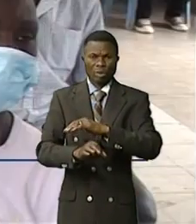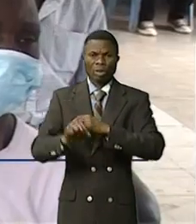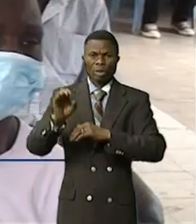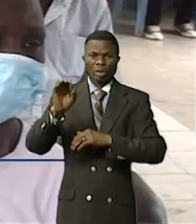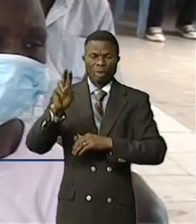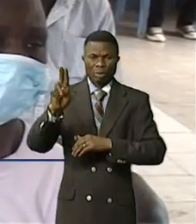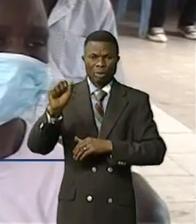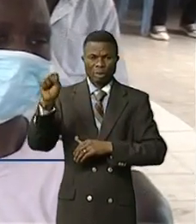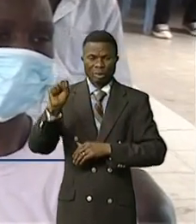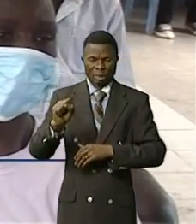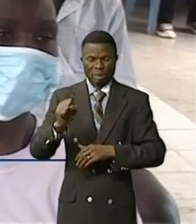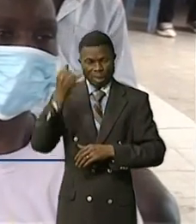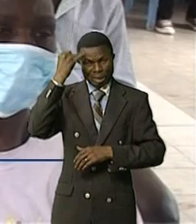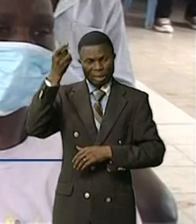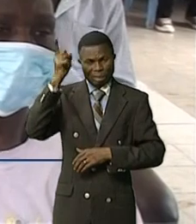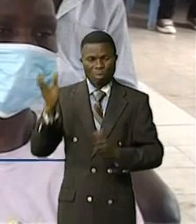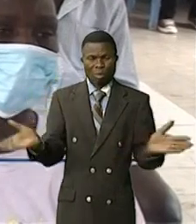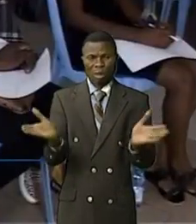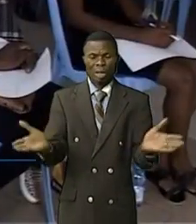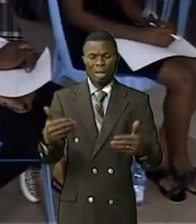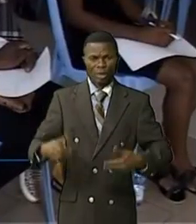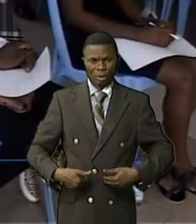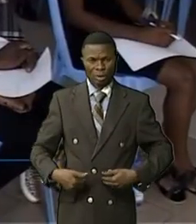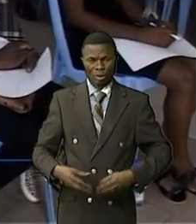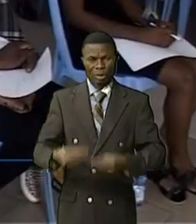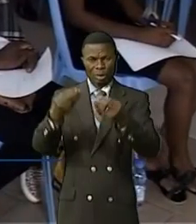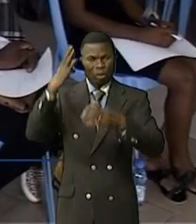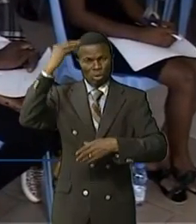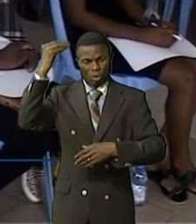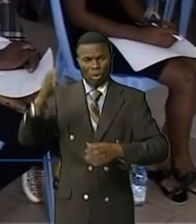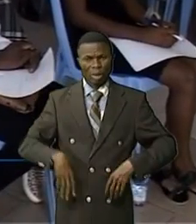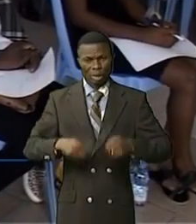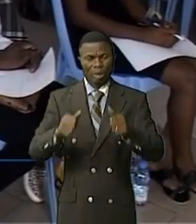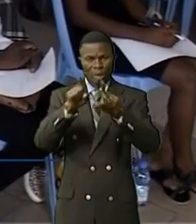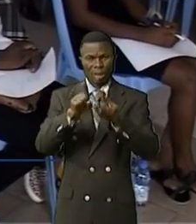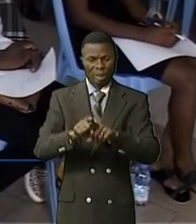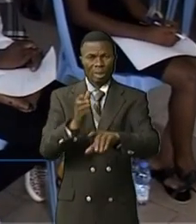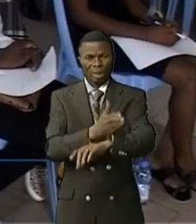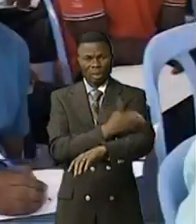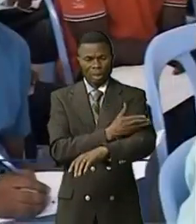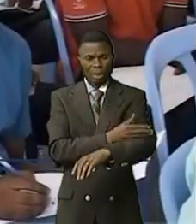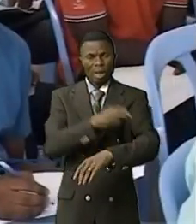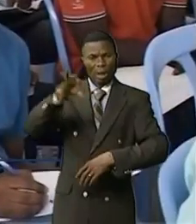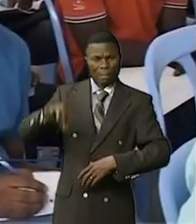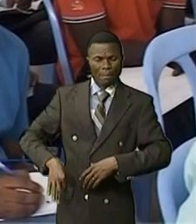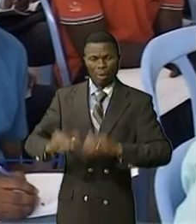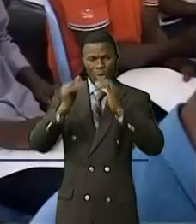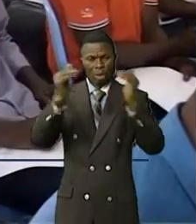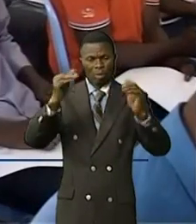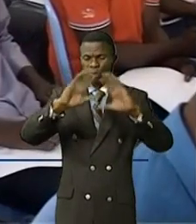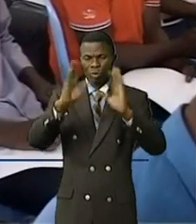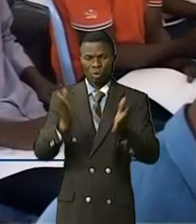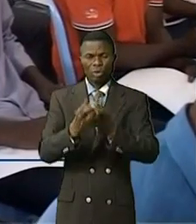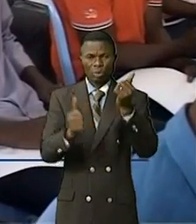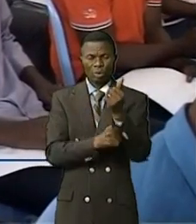qui visent l'encadrement des jeunes tout en leur donnant l'espoir de vivre et de vrai en faveur de la paix pour tous.